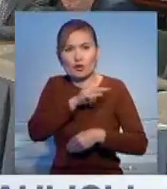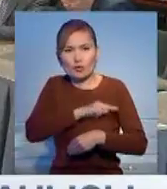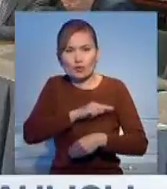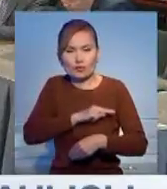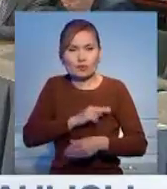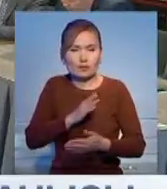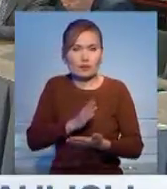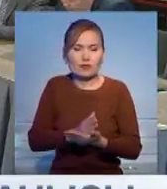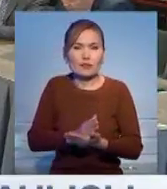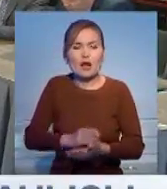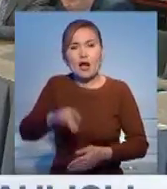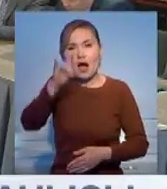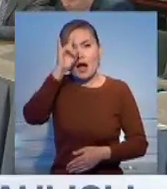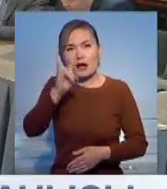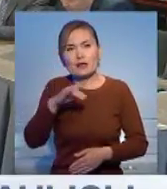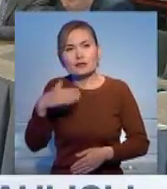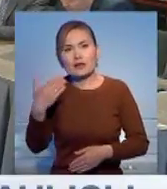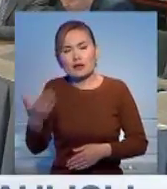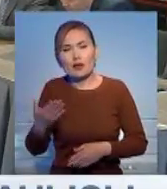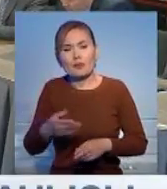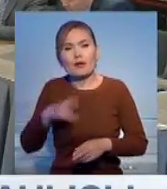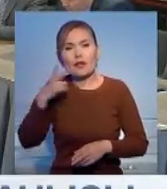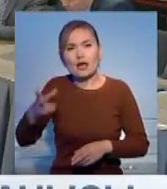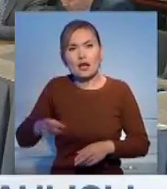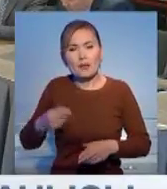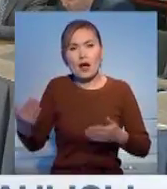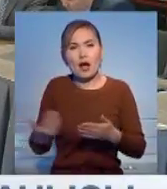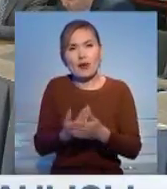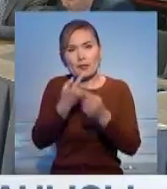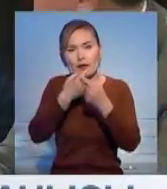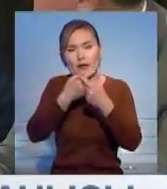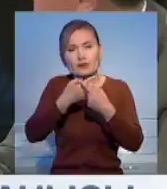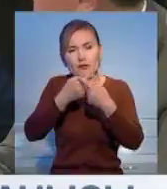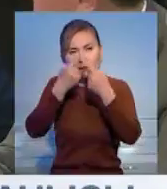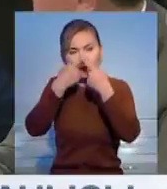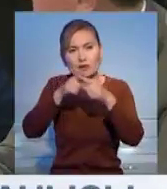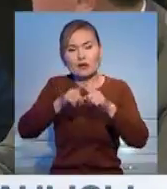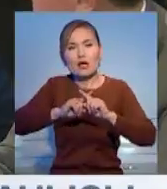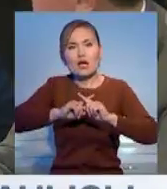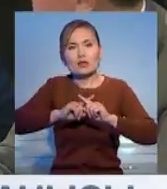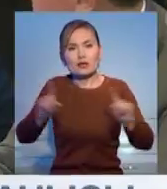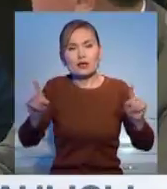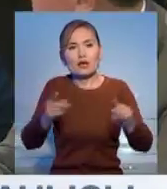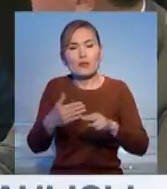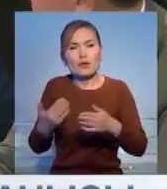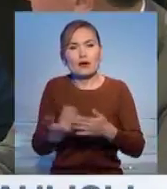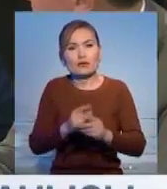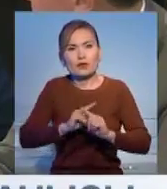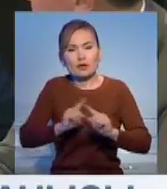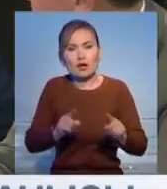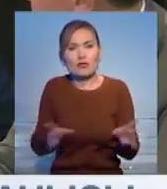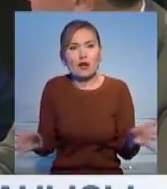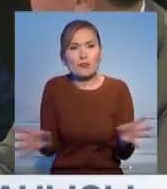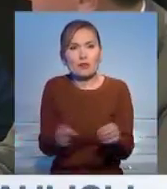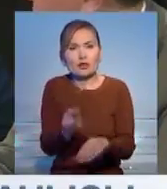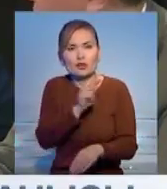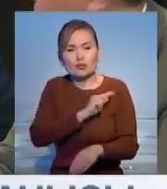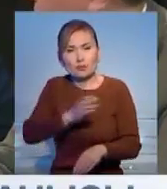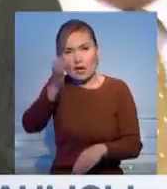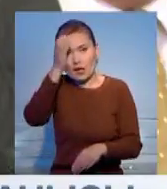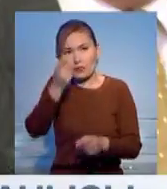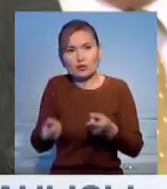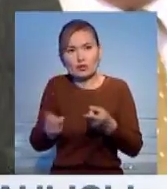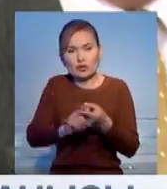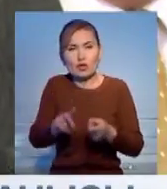орнатқанбыз. Қазақстандық тарап Латвияның ақпараттық технология және инновация саласында мамандармен байланысты әлі де нығайтуға ниет білдіріп